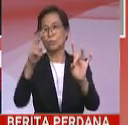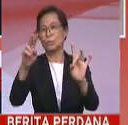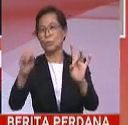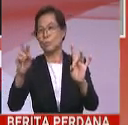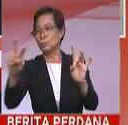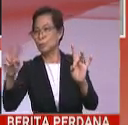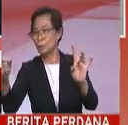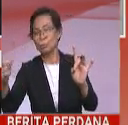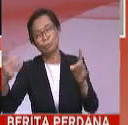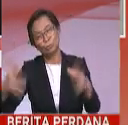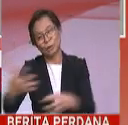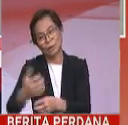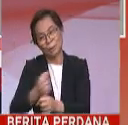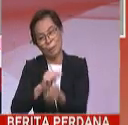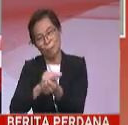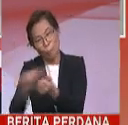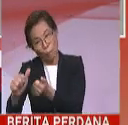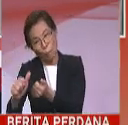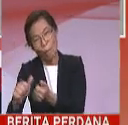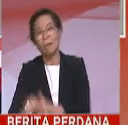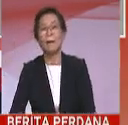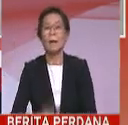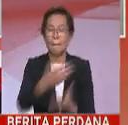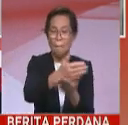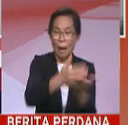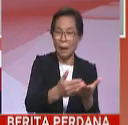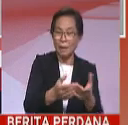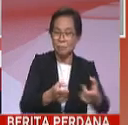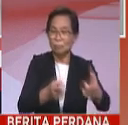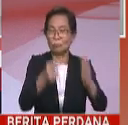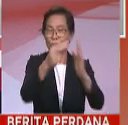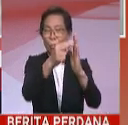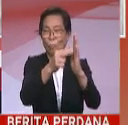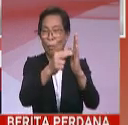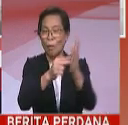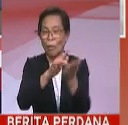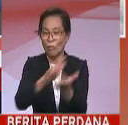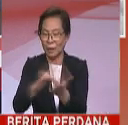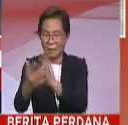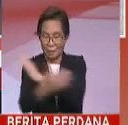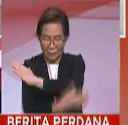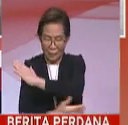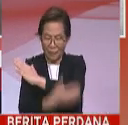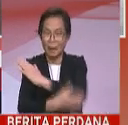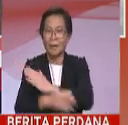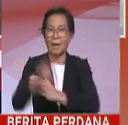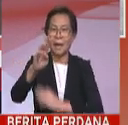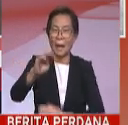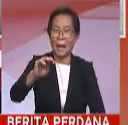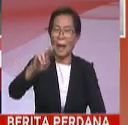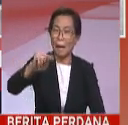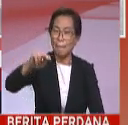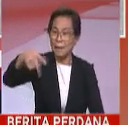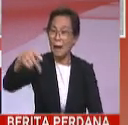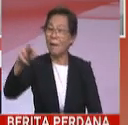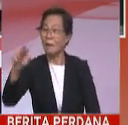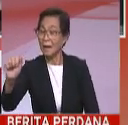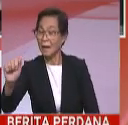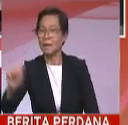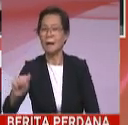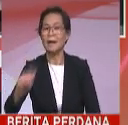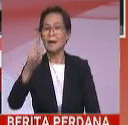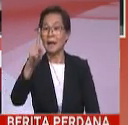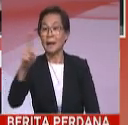2021. Selain itu, bahagian regulatory farmasi negara, NPRA, Kementerian